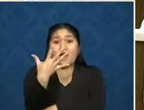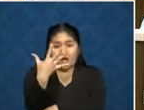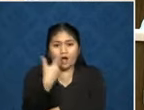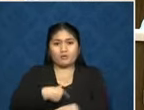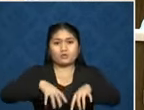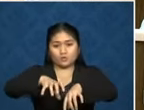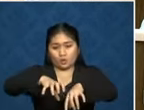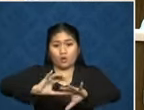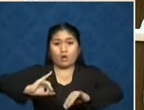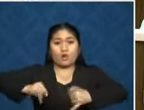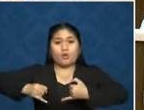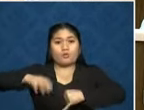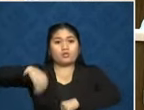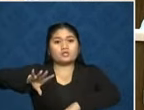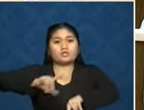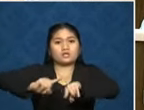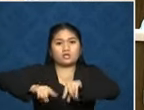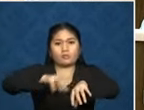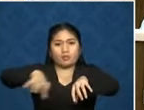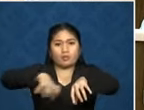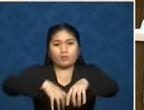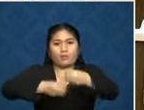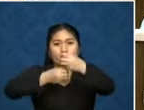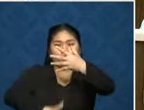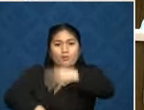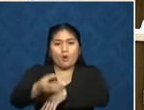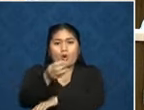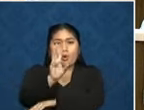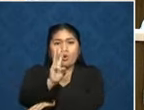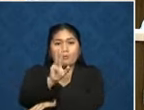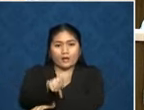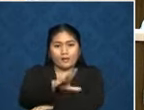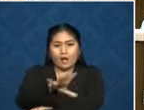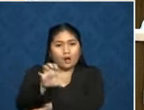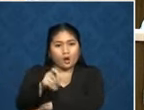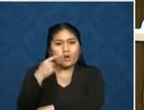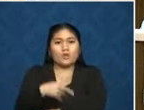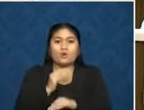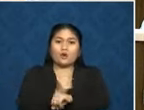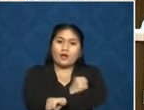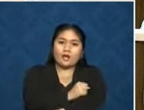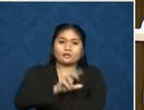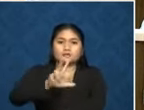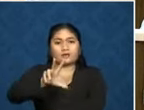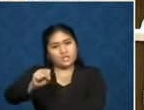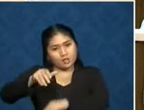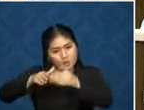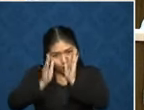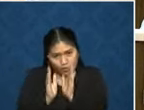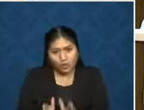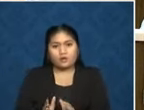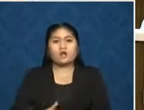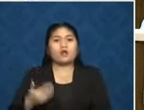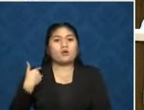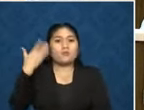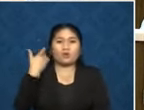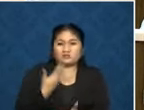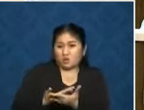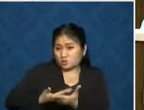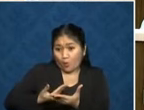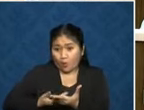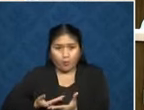านประกอบการกว่า 6,500 แห่งมีผู้ใช้แรงงานกว่า 300,000 คน เคยมีรายได้สูงเป็น